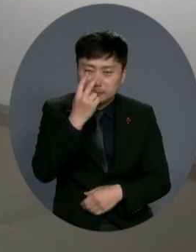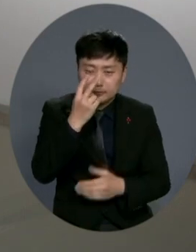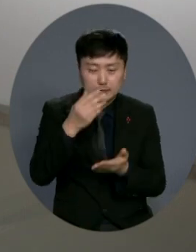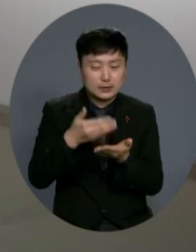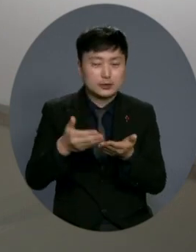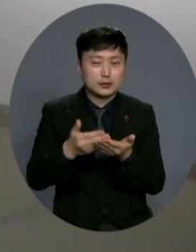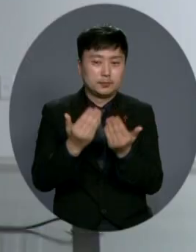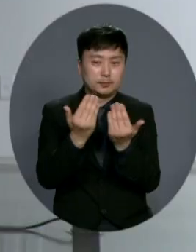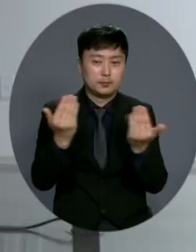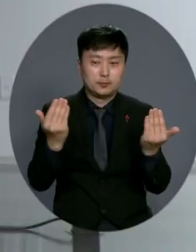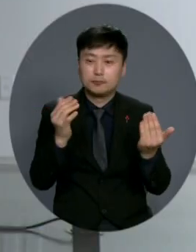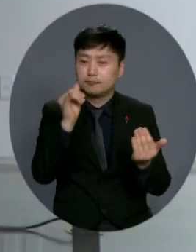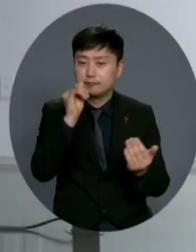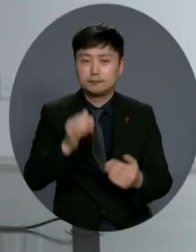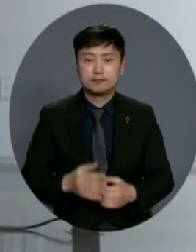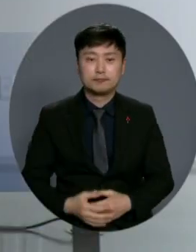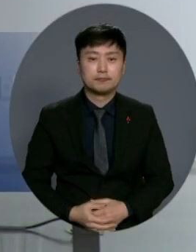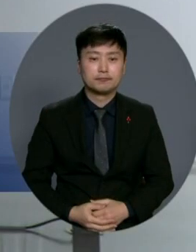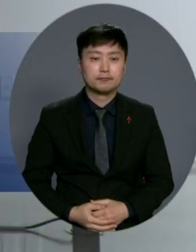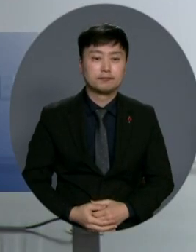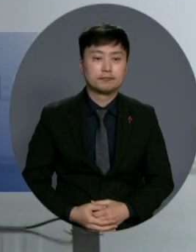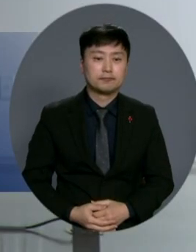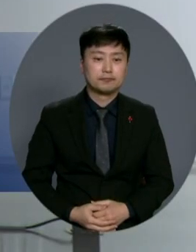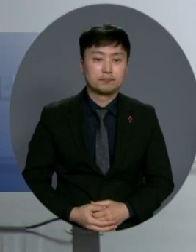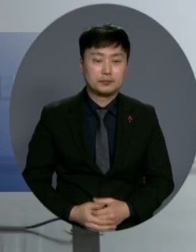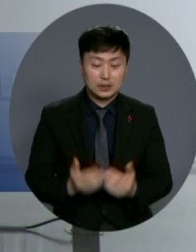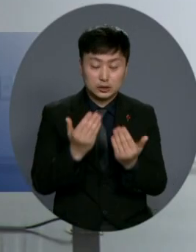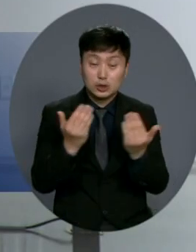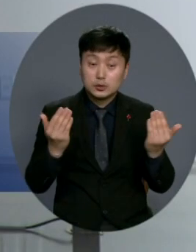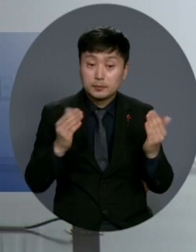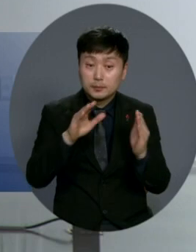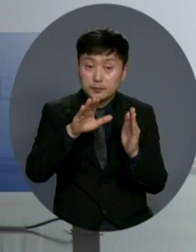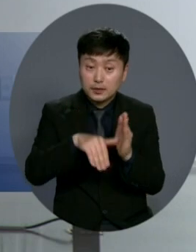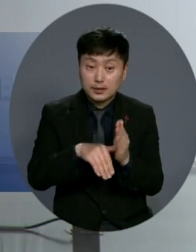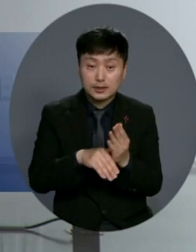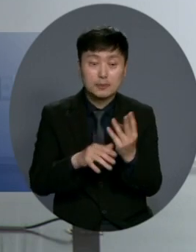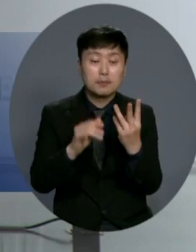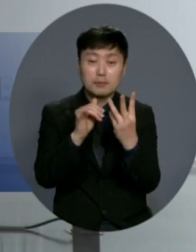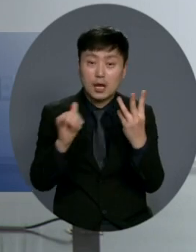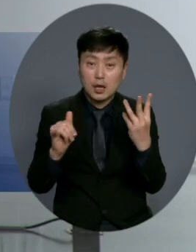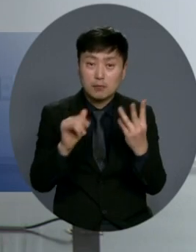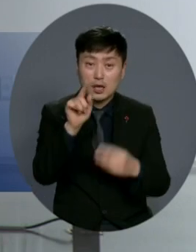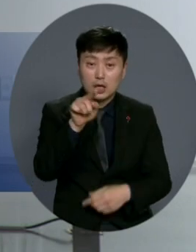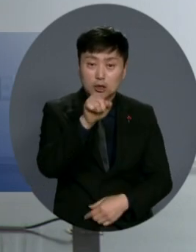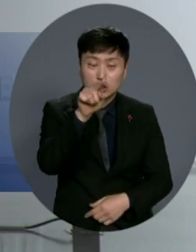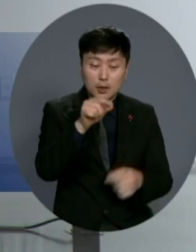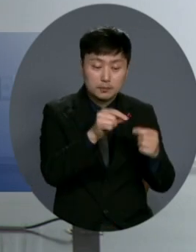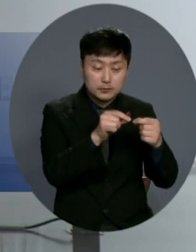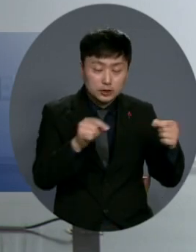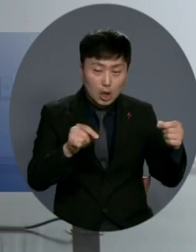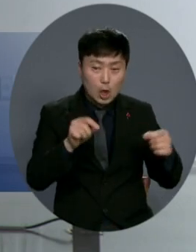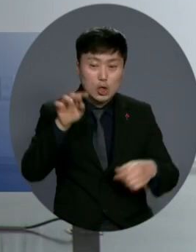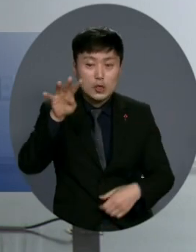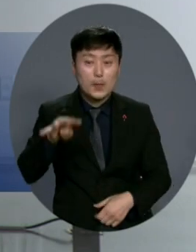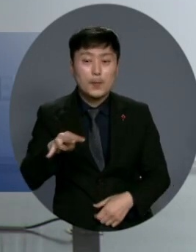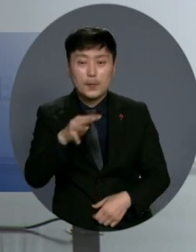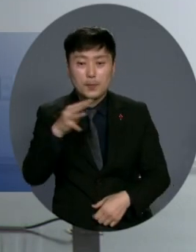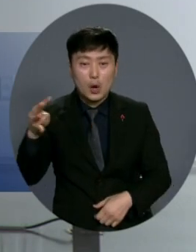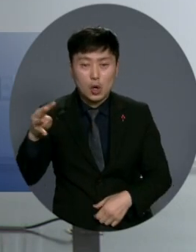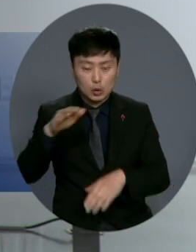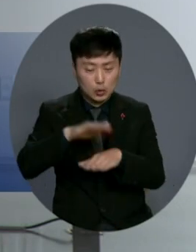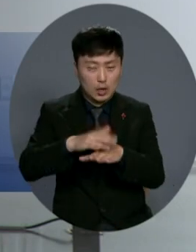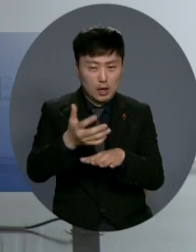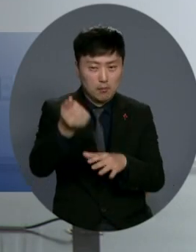있습니다. 이번 전시에서는 세 명의 작가가 점, 선, 면이라는 언어를 사용해 각자 다른